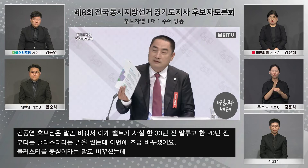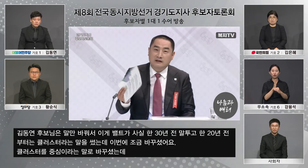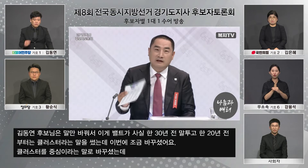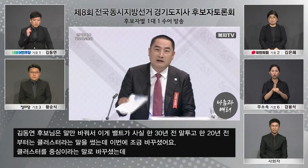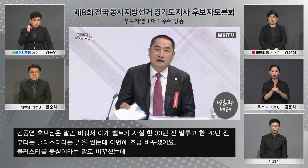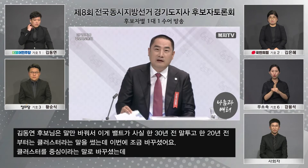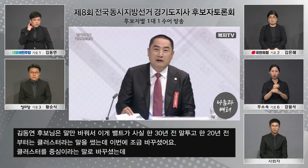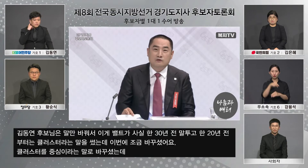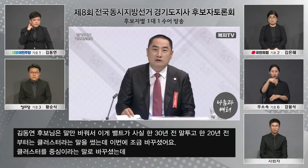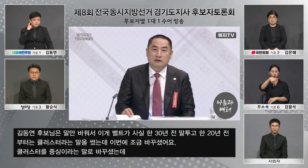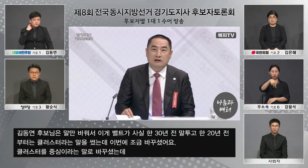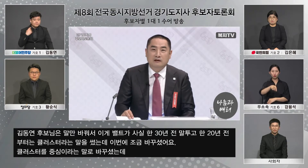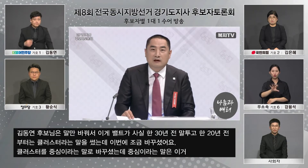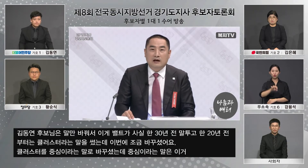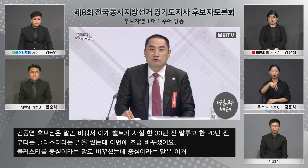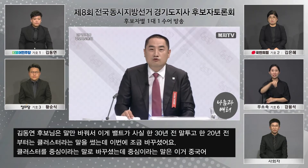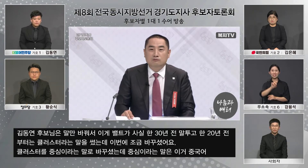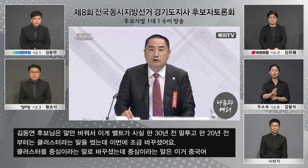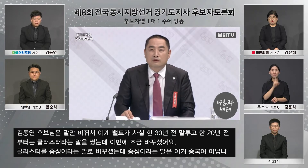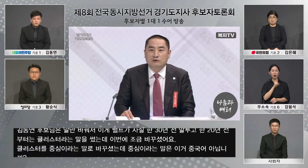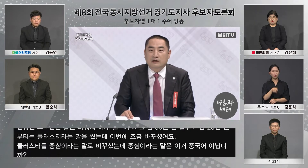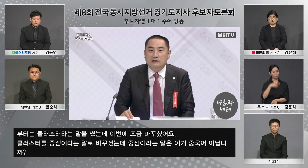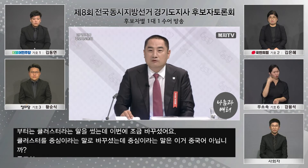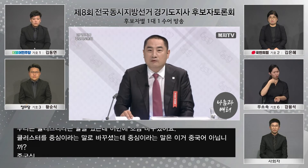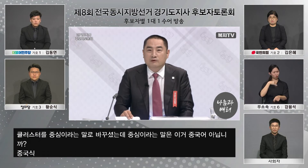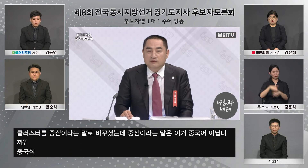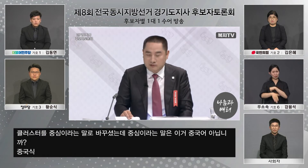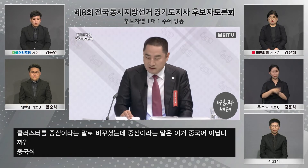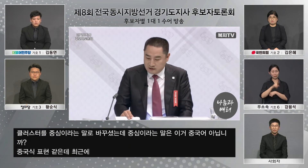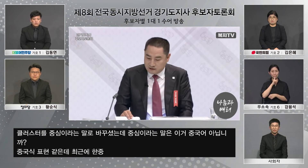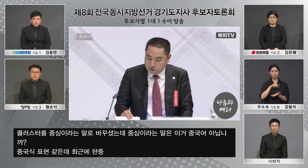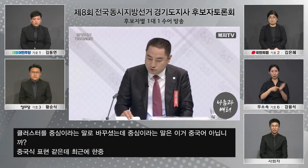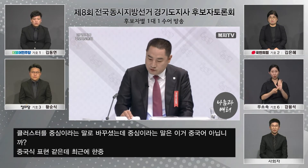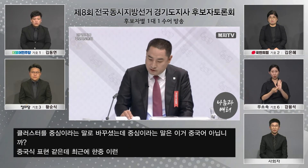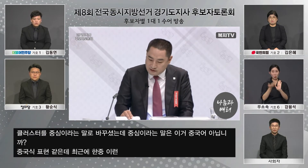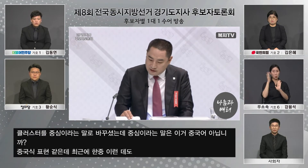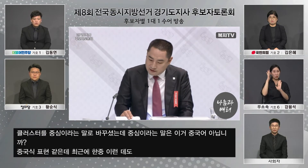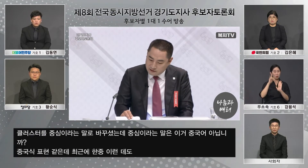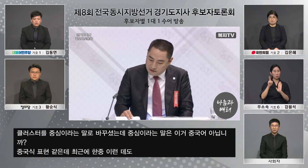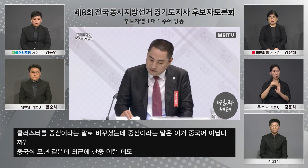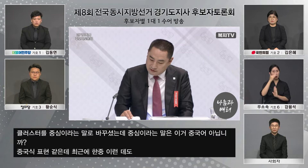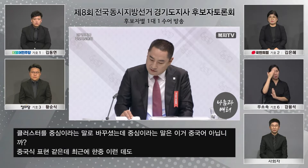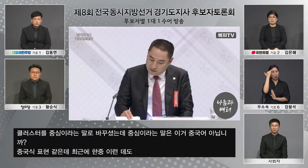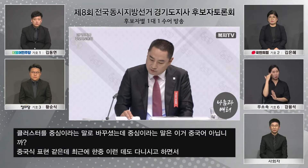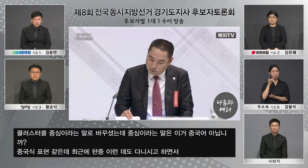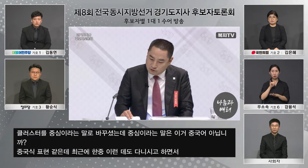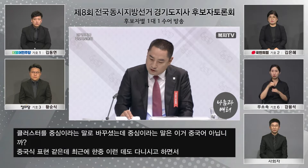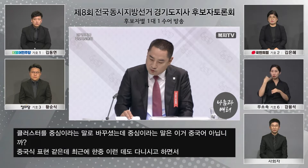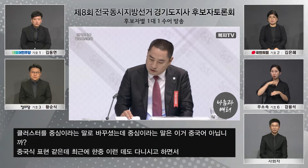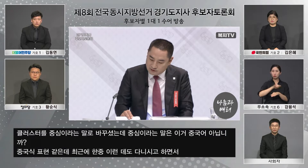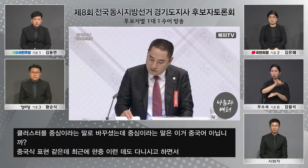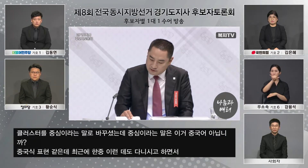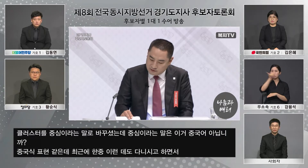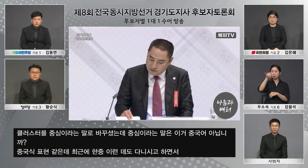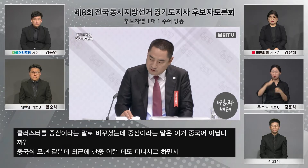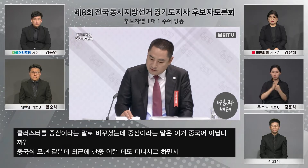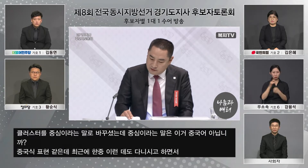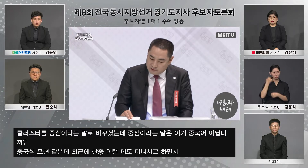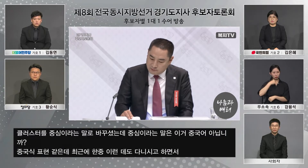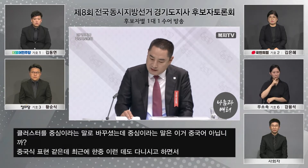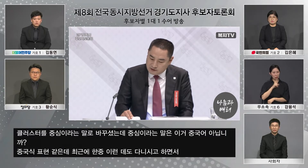표현 같은데 최근에 한중 뭐 이런 데도 다니시고 하면서 중국이 굉장히 중국어가 좋아지셨는지